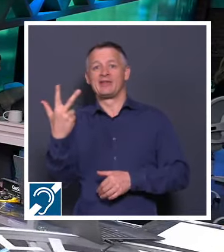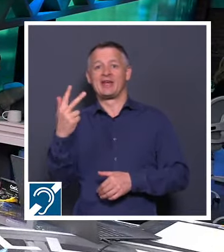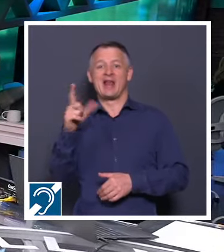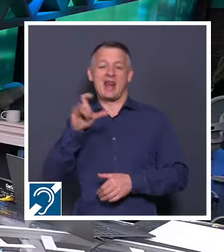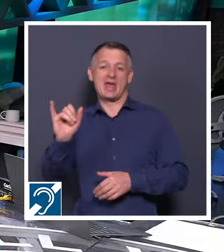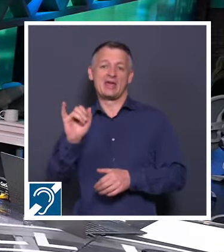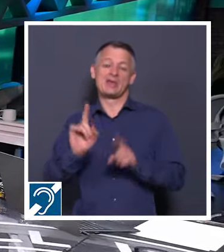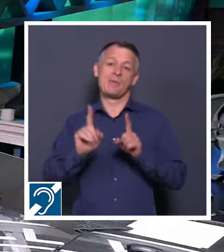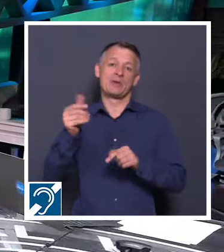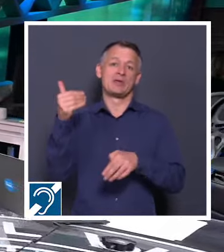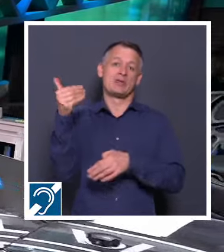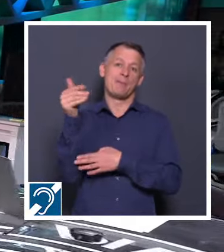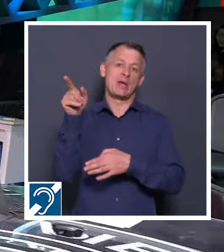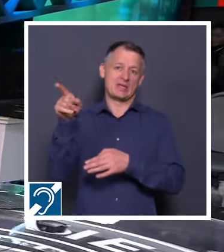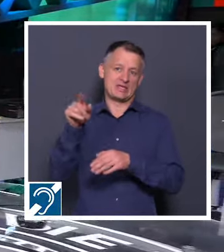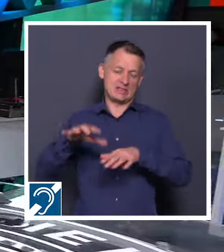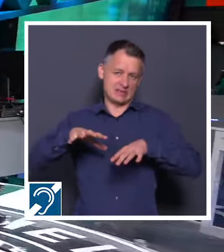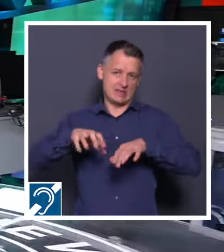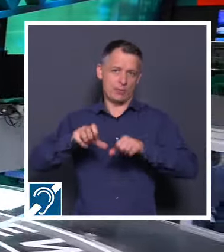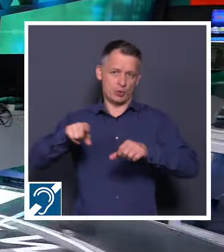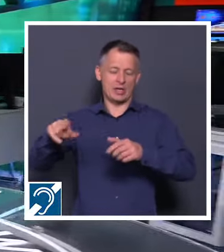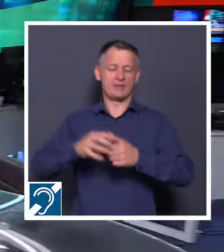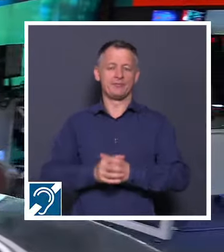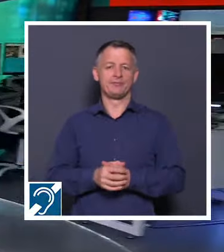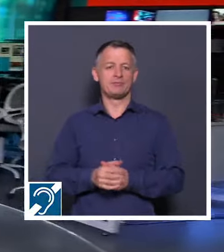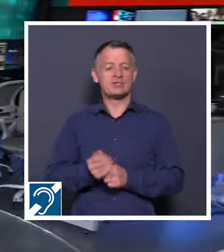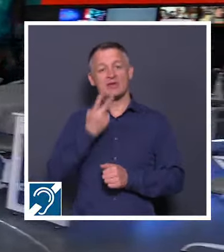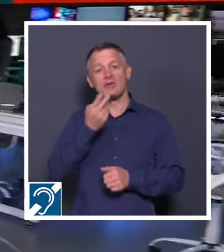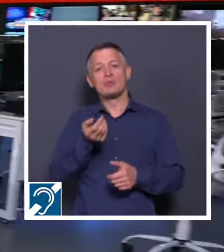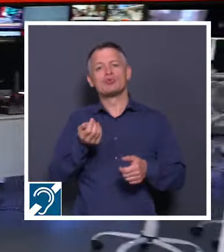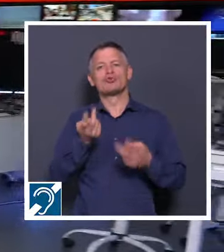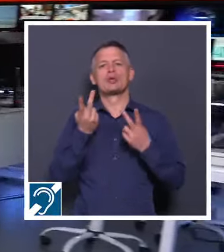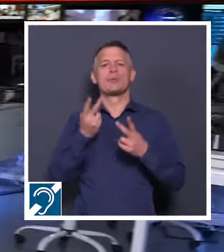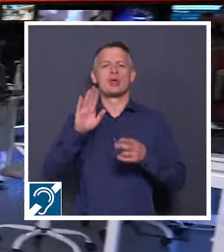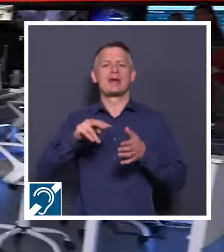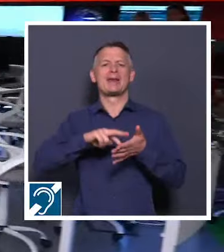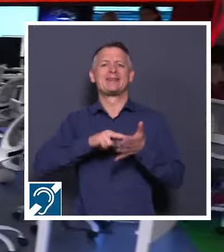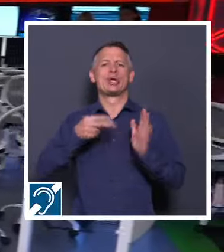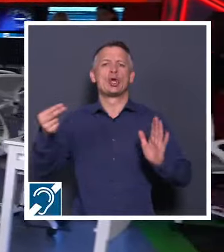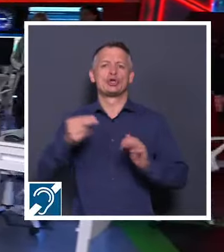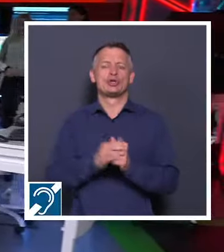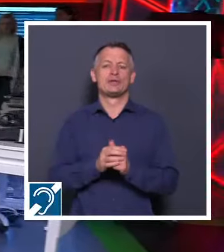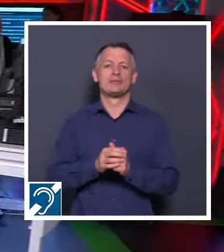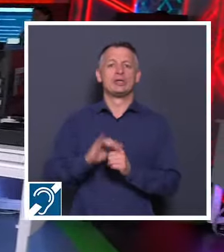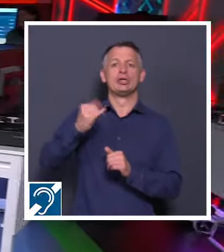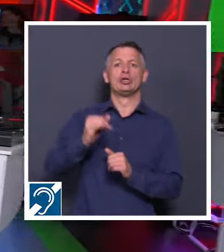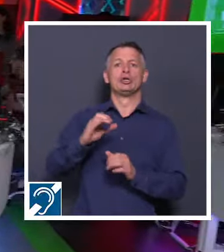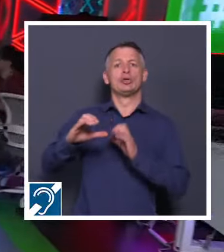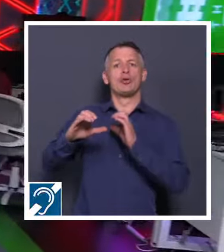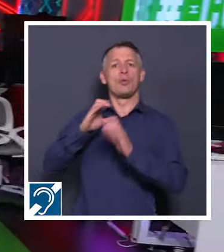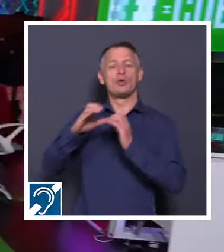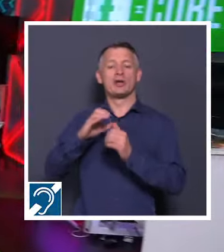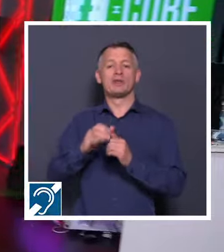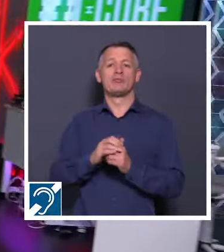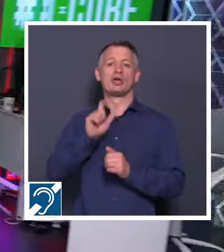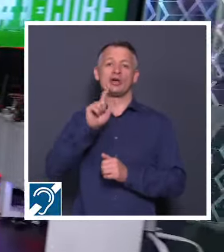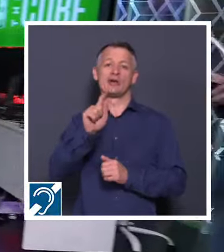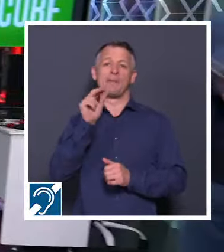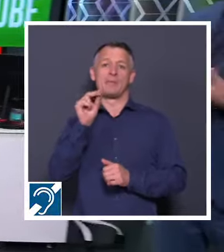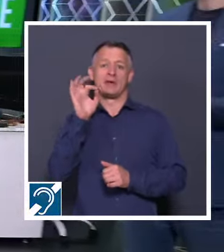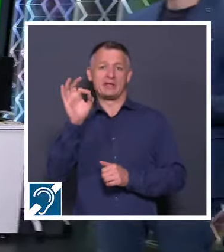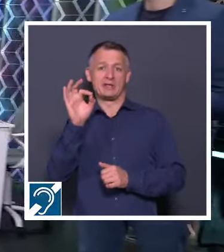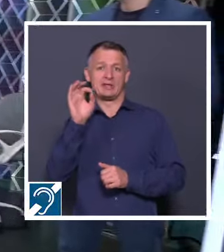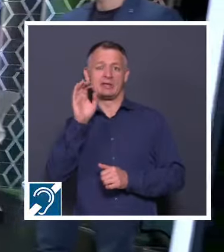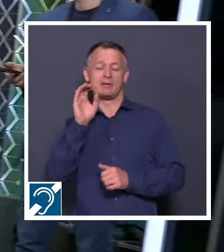brutăria de la care îl cumpărăm. Hai să vedem și ce rol are tehnologia, pentru că ChatGPT, deși a primit îmbunătățiri, nu plătește facturi,